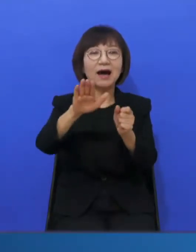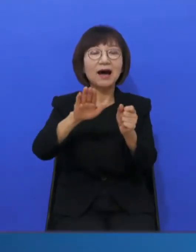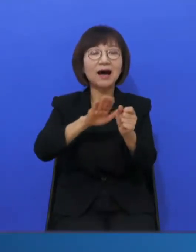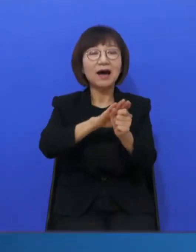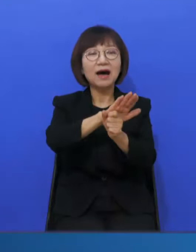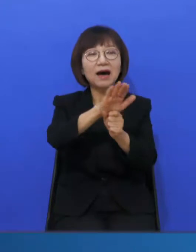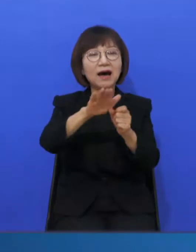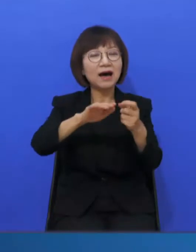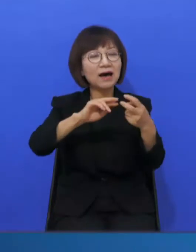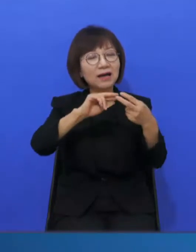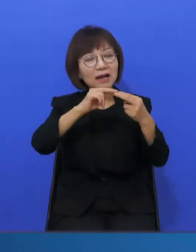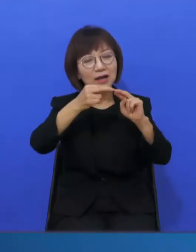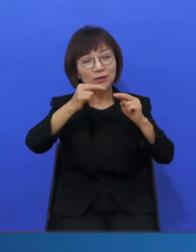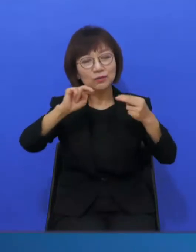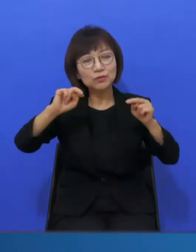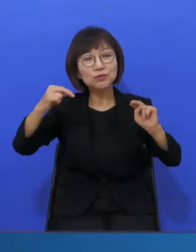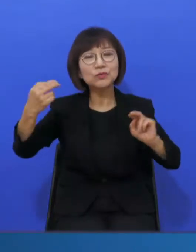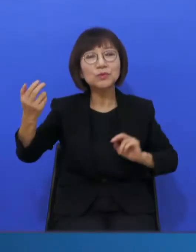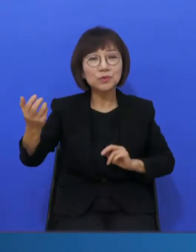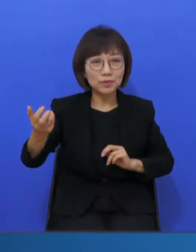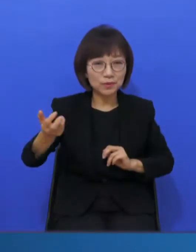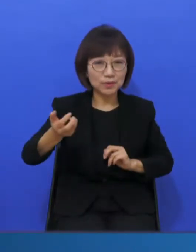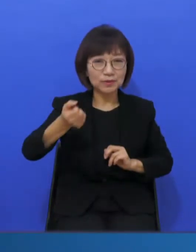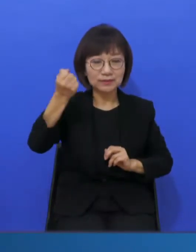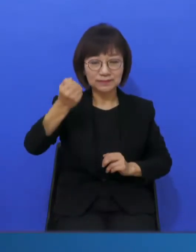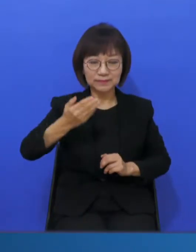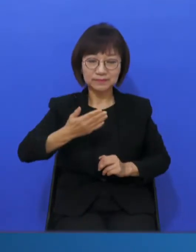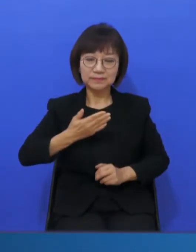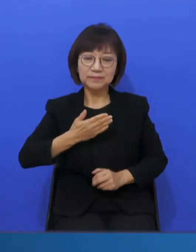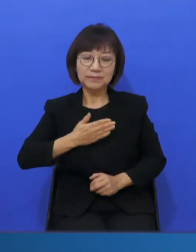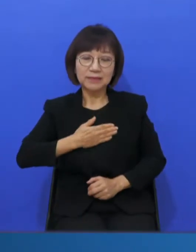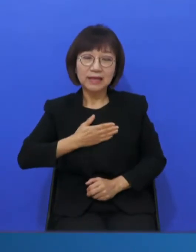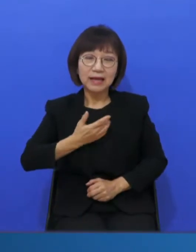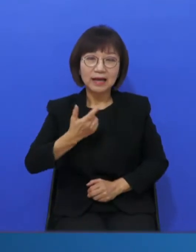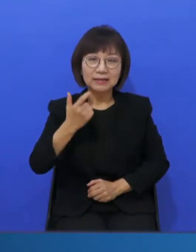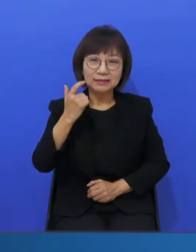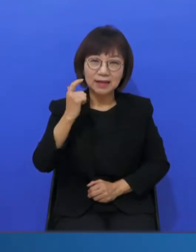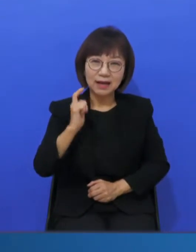주의 사랑 주로서